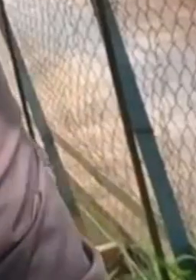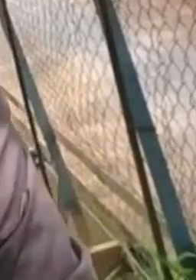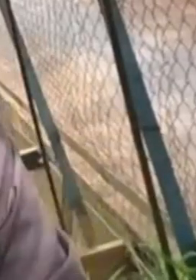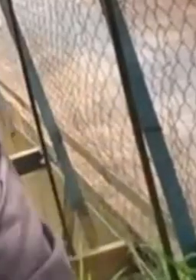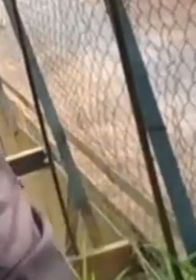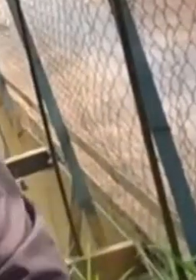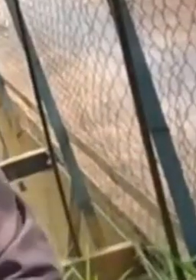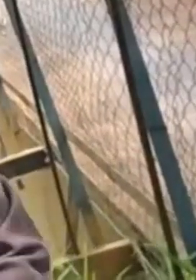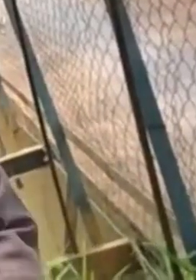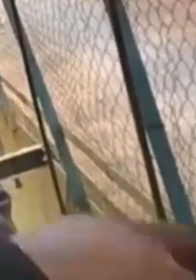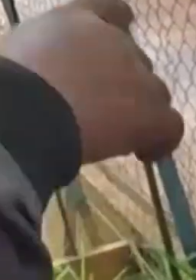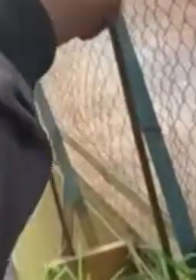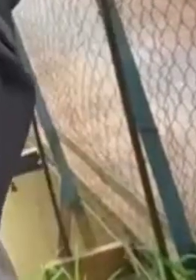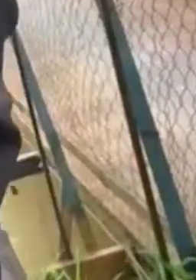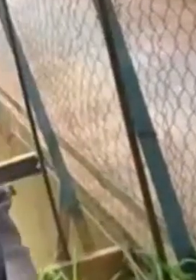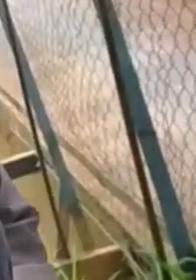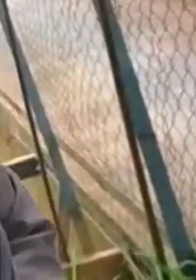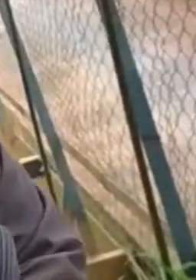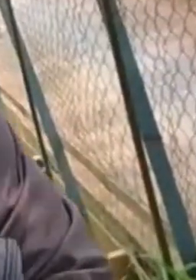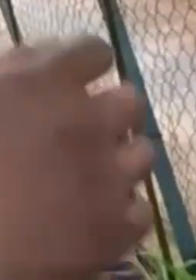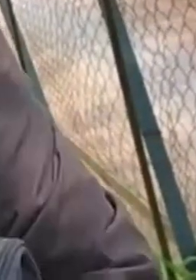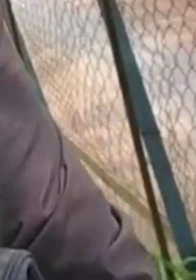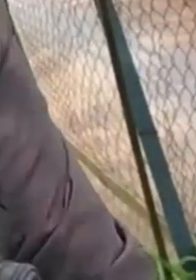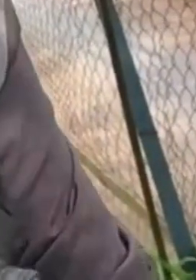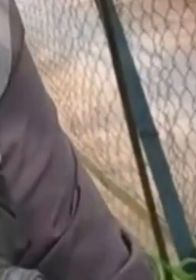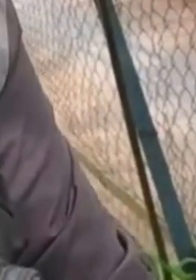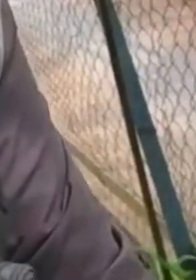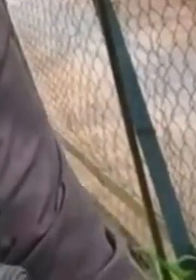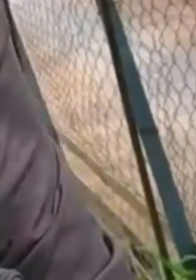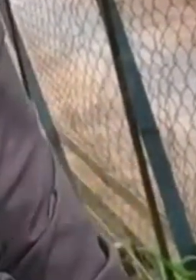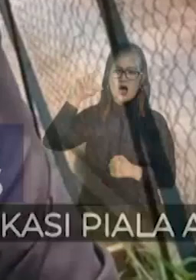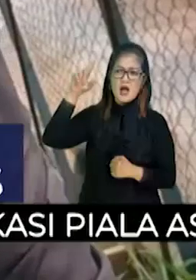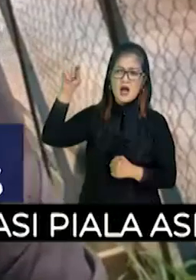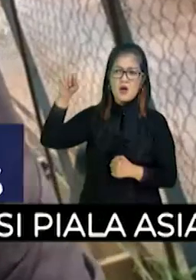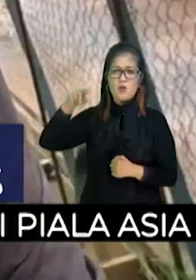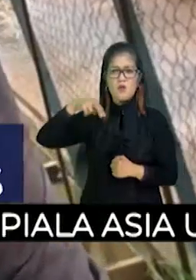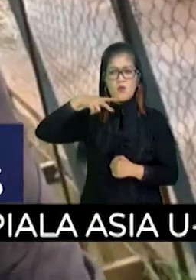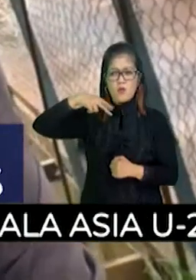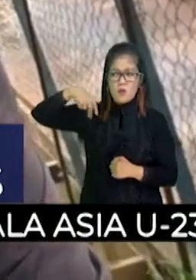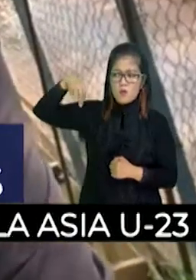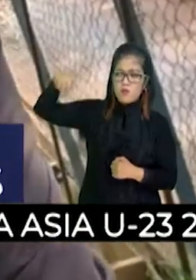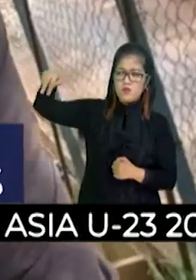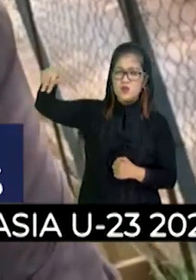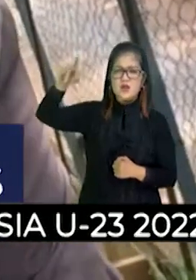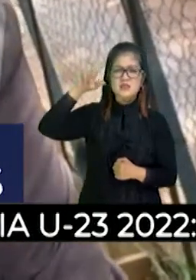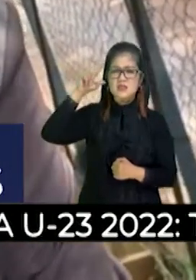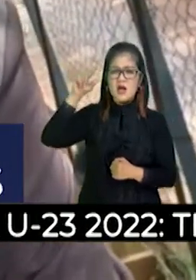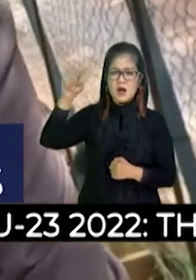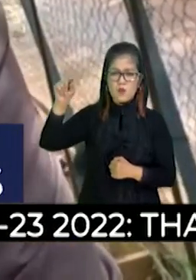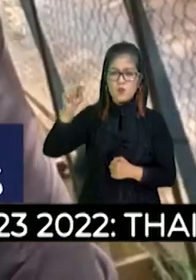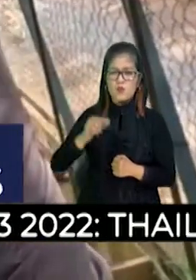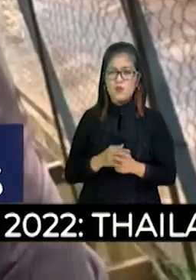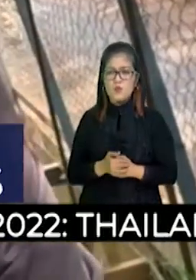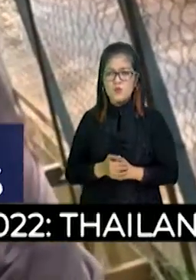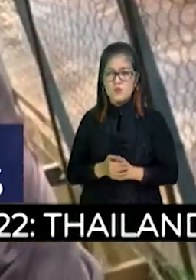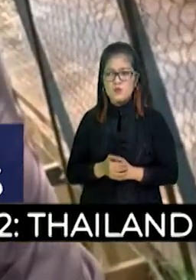Iya. Ini jauh ya? Jauh, kita harus putar balik sono lagi. Harus lewat Munju lagi. Sekitar berapa kilo? Kalau mau? Ya mungkin perjalanan